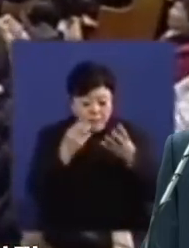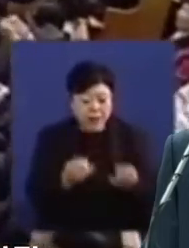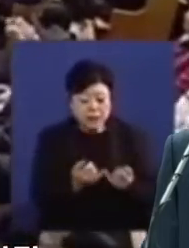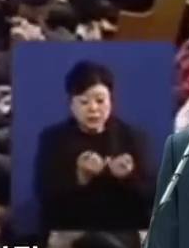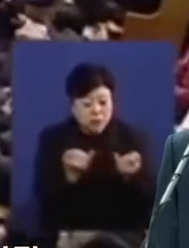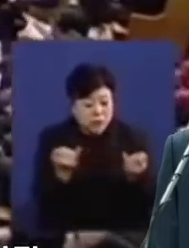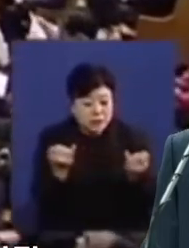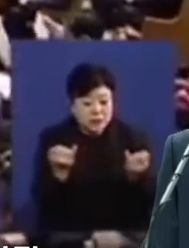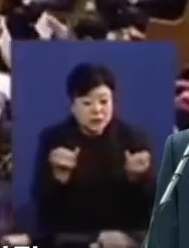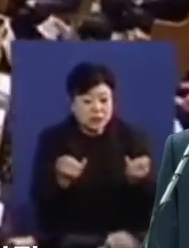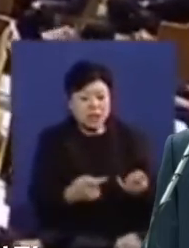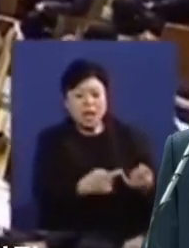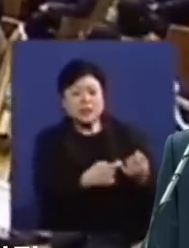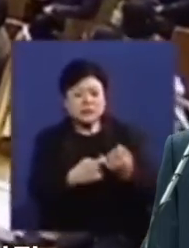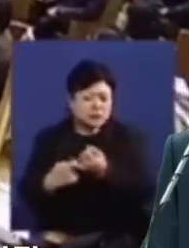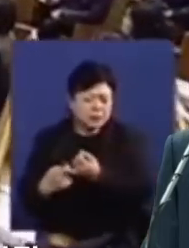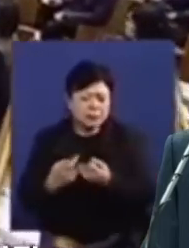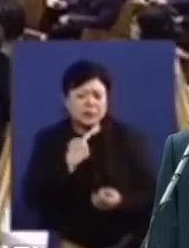여성들이